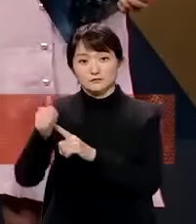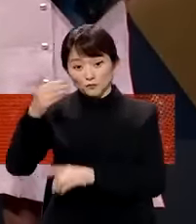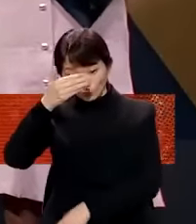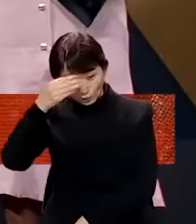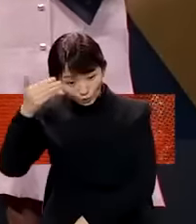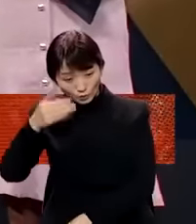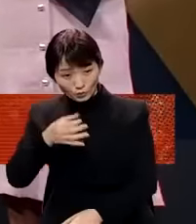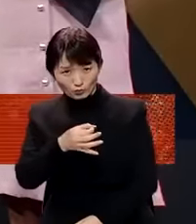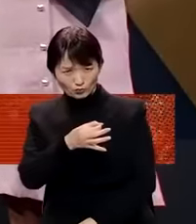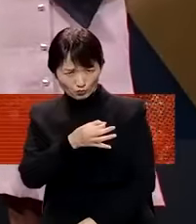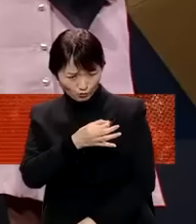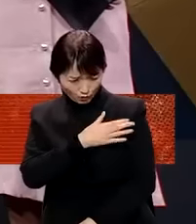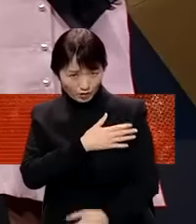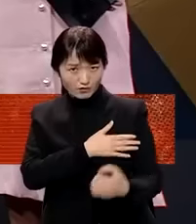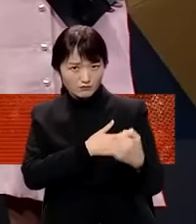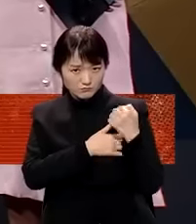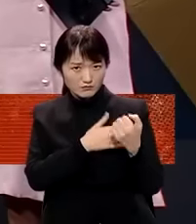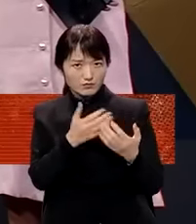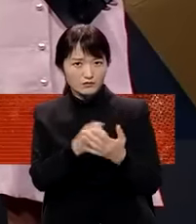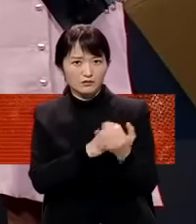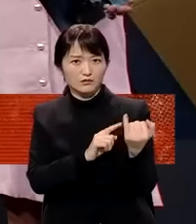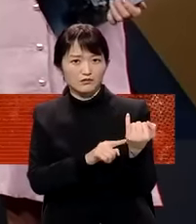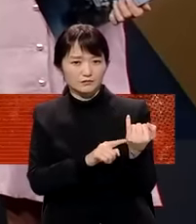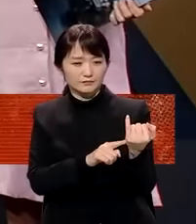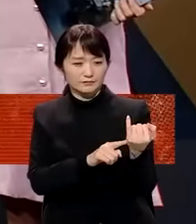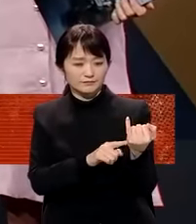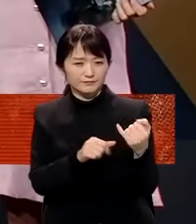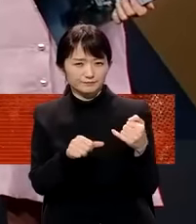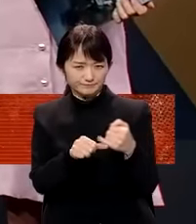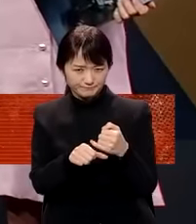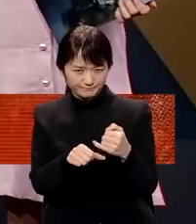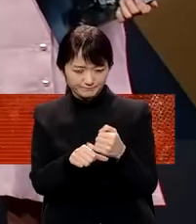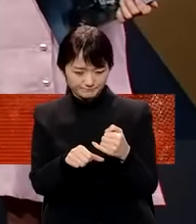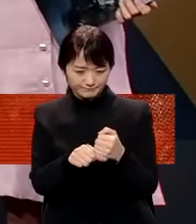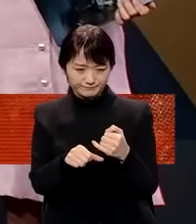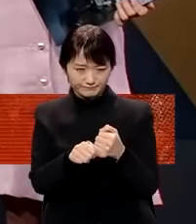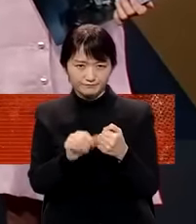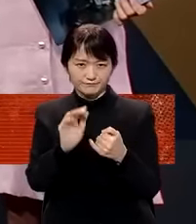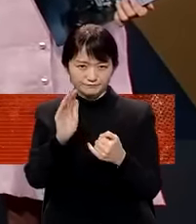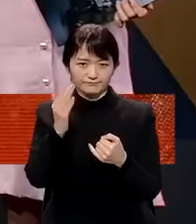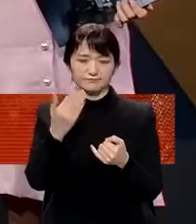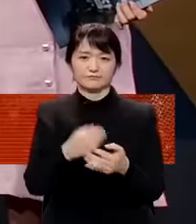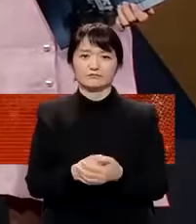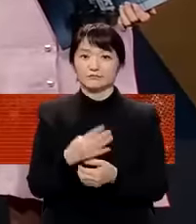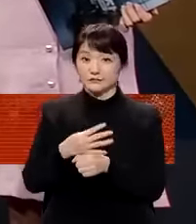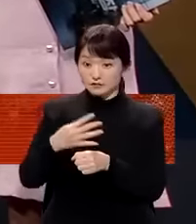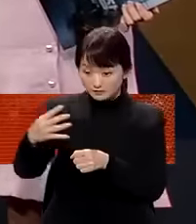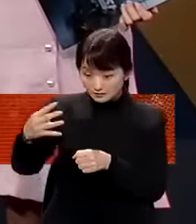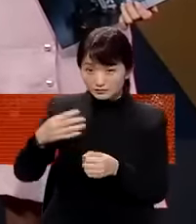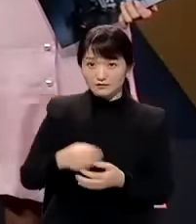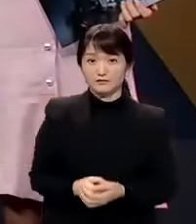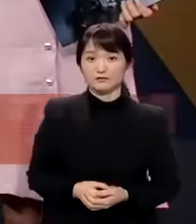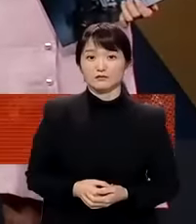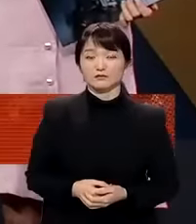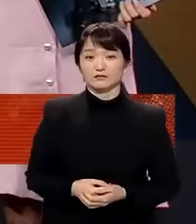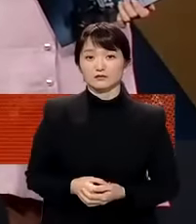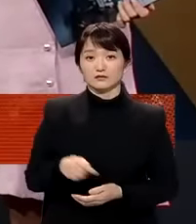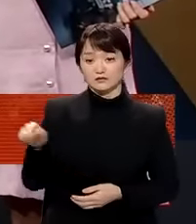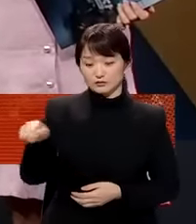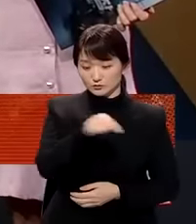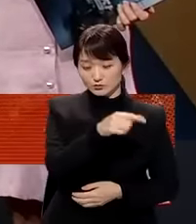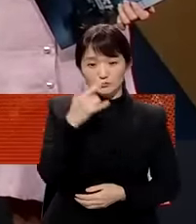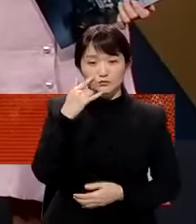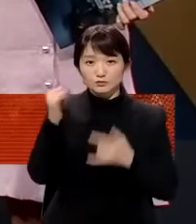나이의 재력과 능력을 두루 갖춘이 여성과 곧 연인 사이로 발전했는데요 4년 뒤 이들은 양가 부모와